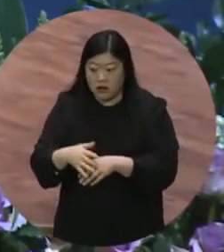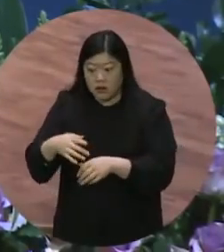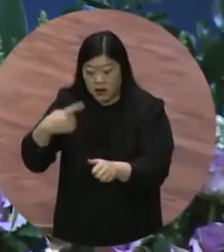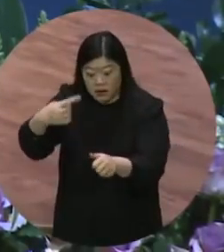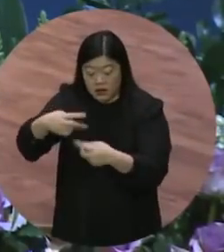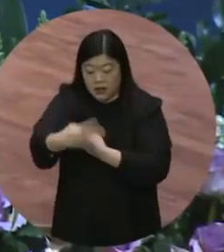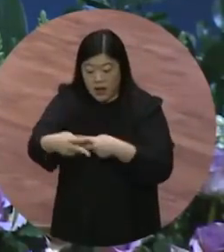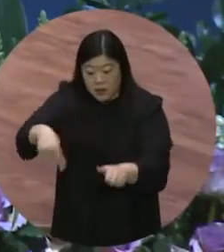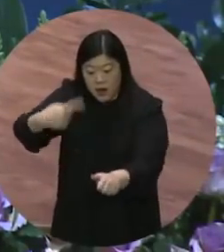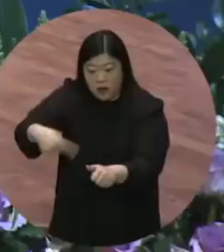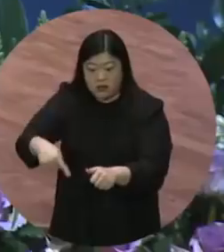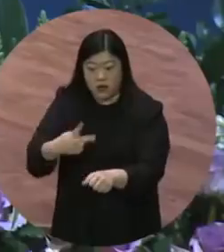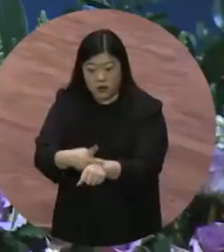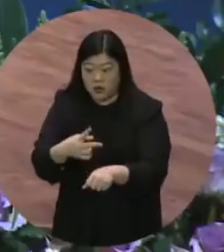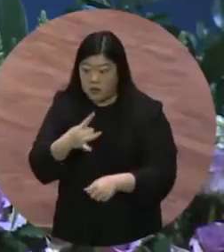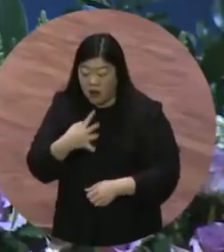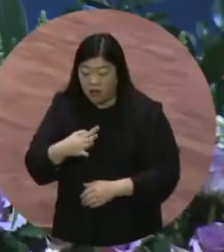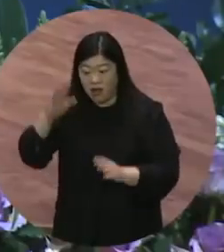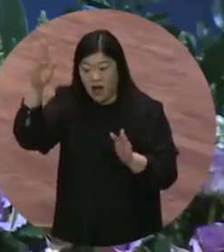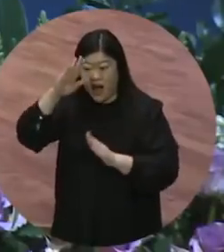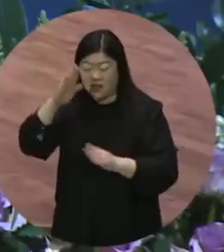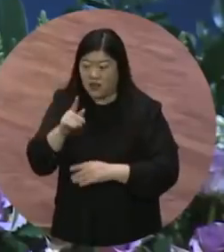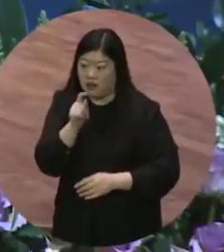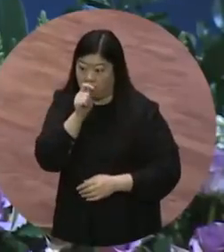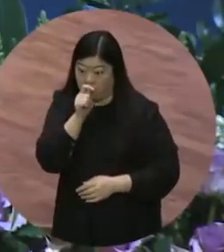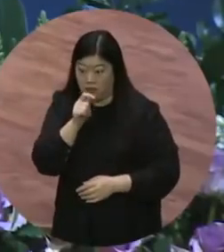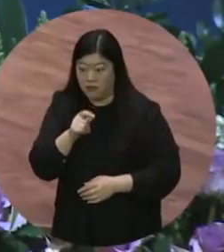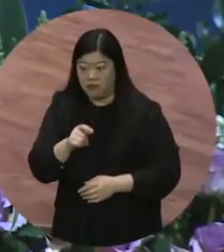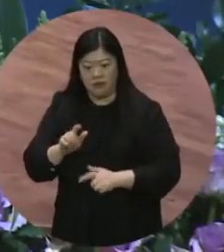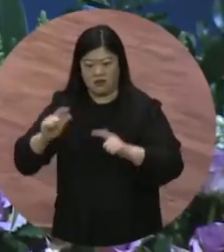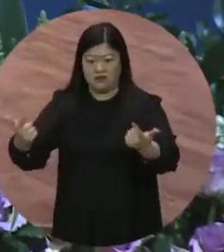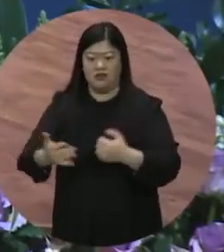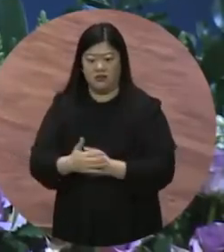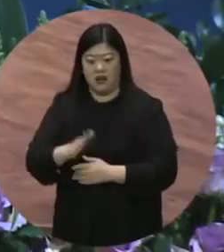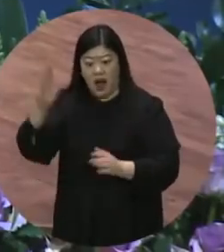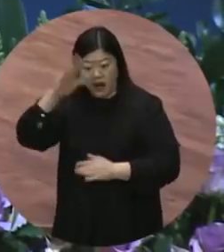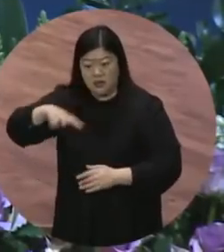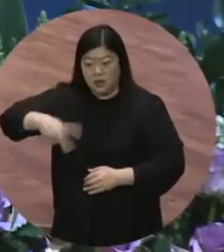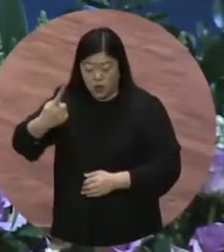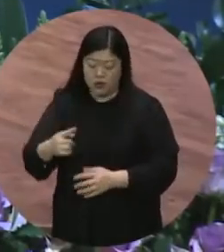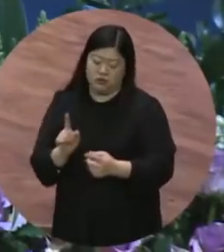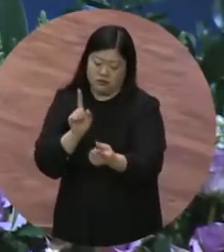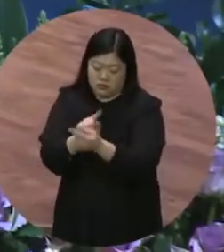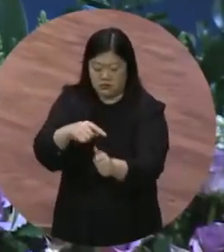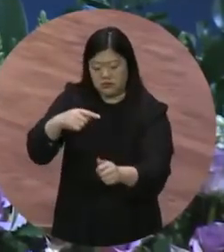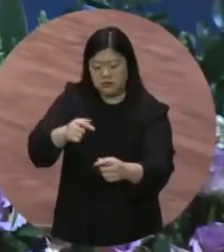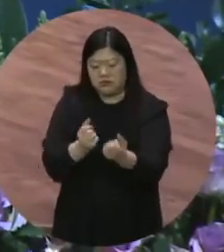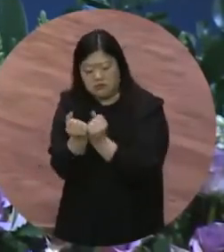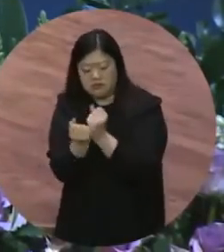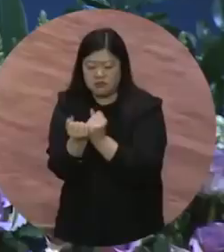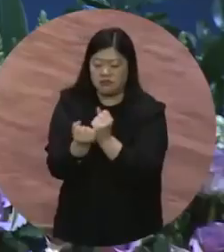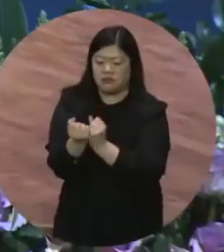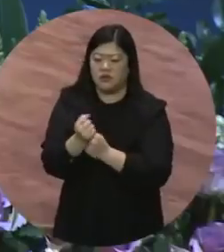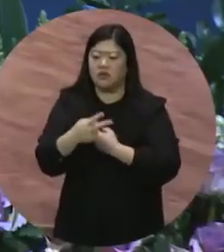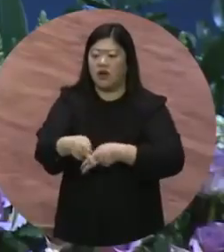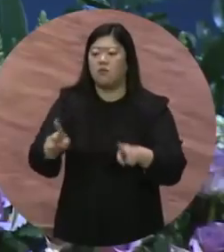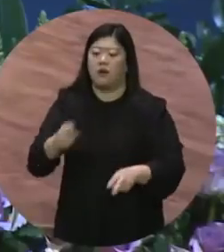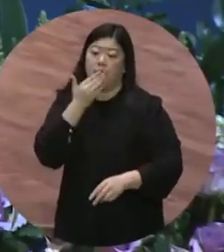됩니까? 이번 주 토요일 날 와이 페스티벌이 있습니다. 3,000명을 초청하기 위해서